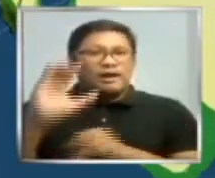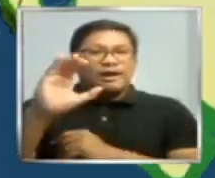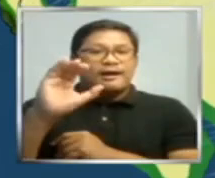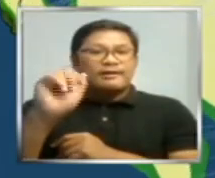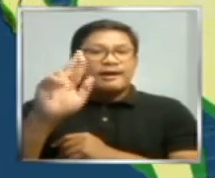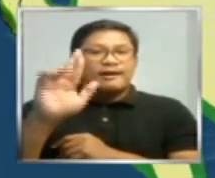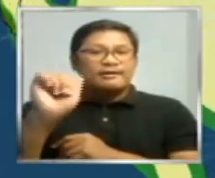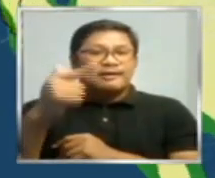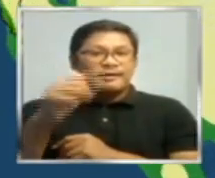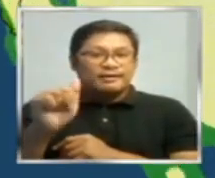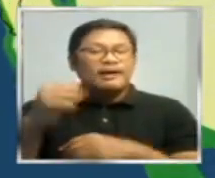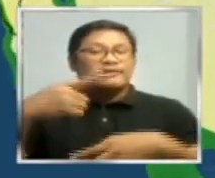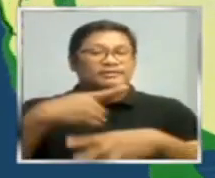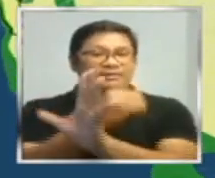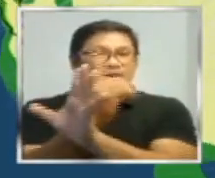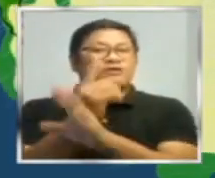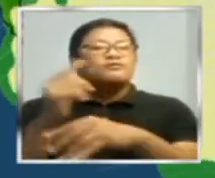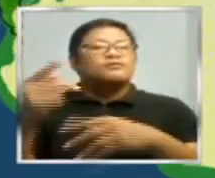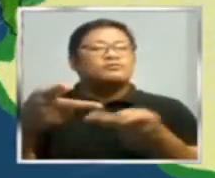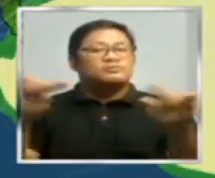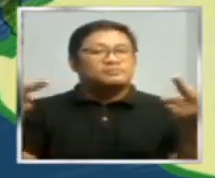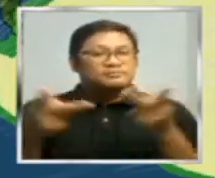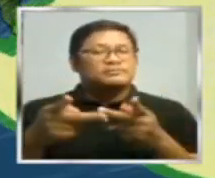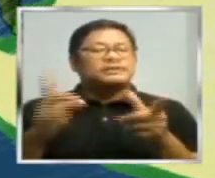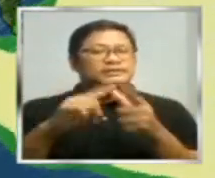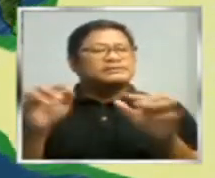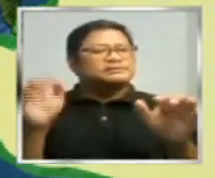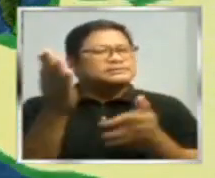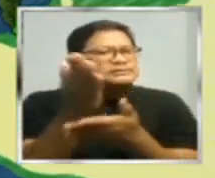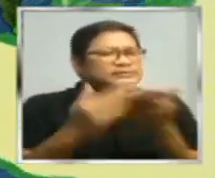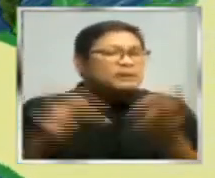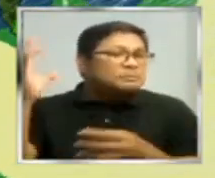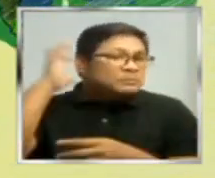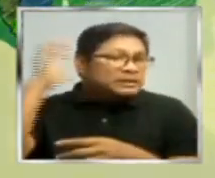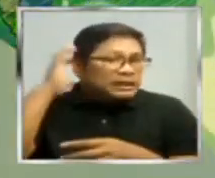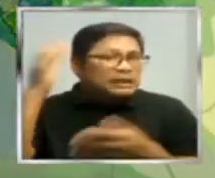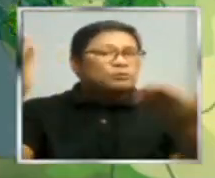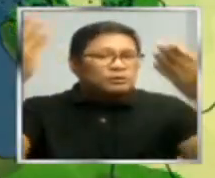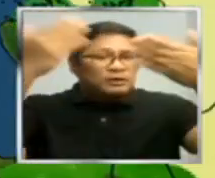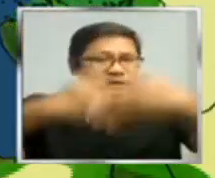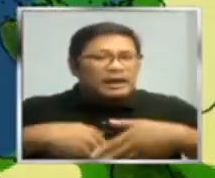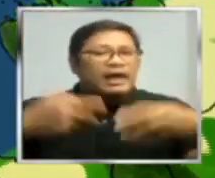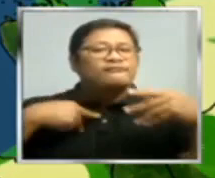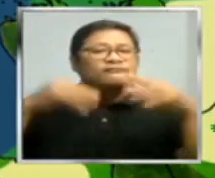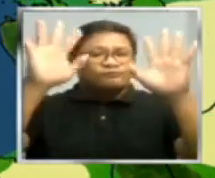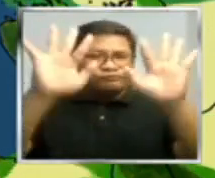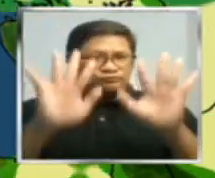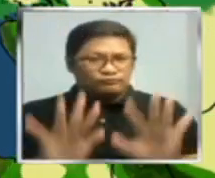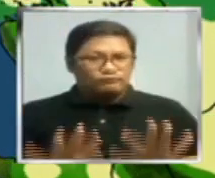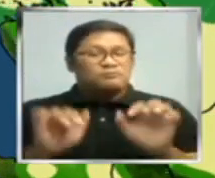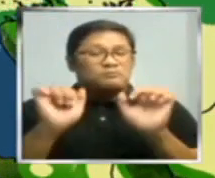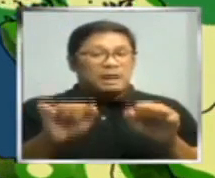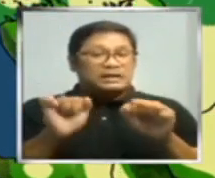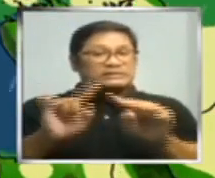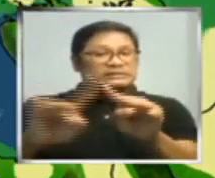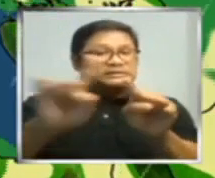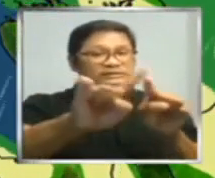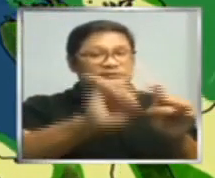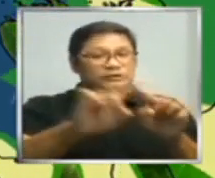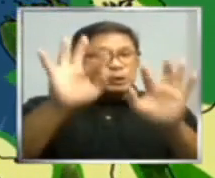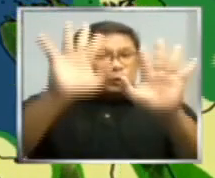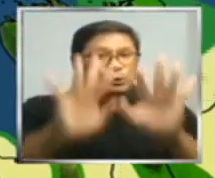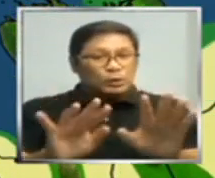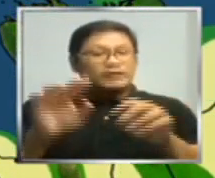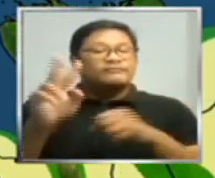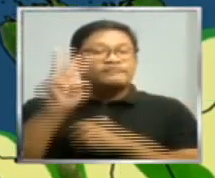Region. Uulanin rin ang ilang bahagi ng Mindanao sa hapon at gabi. Posible rin ang ulan sa maraming lugar sa Visayas at sa